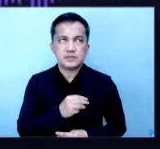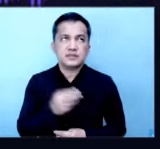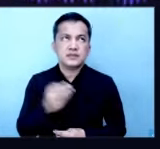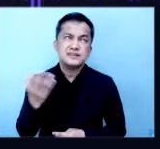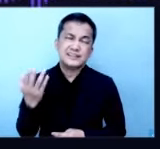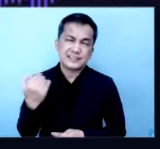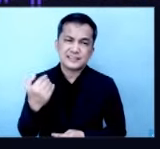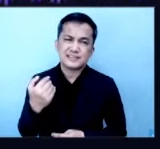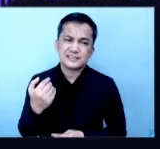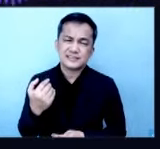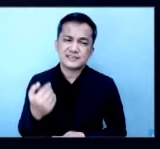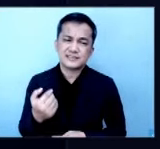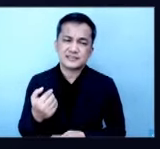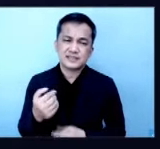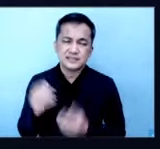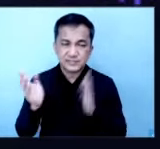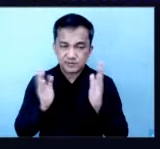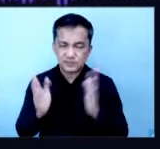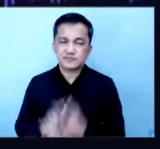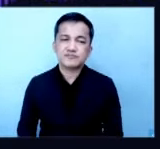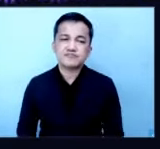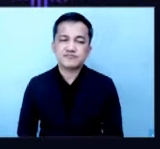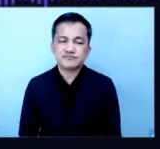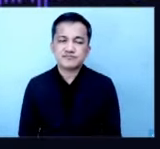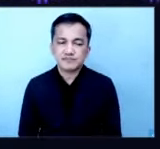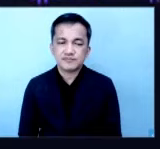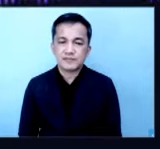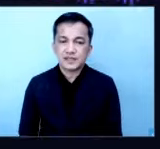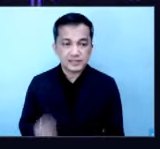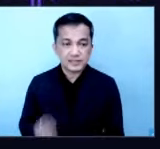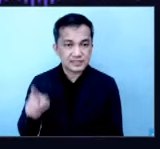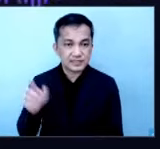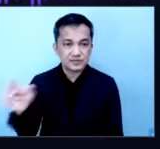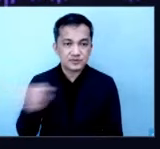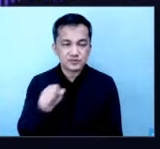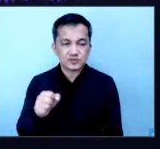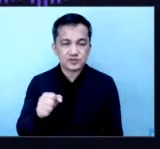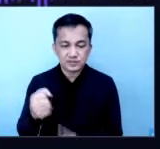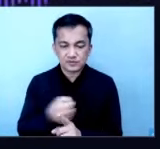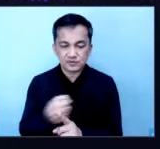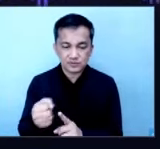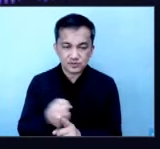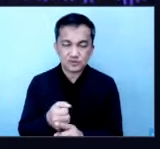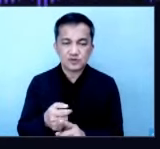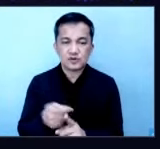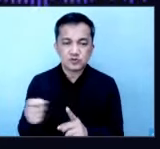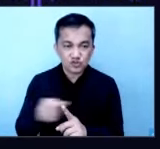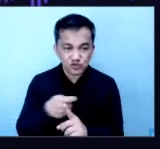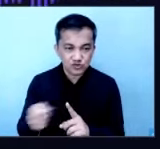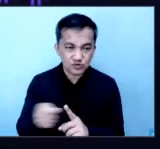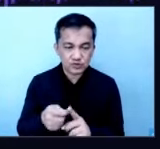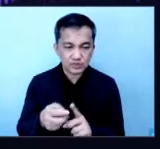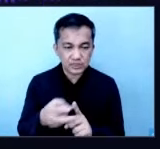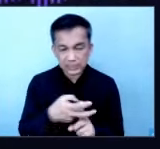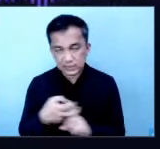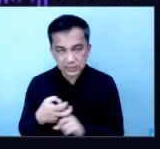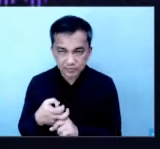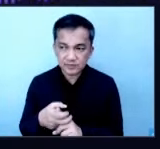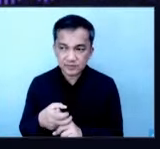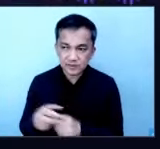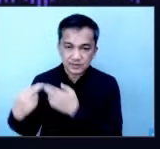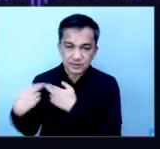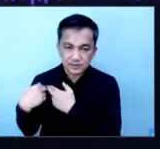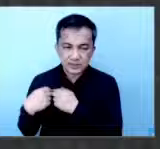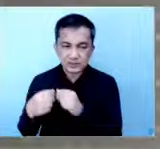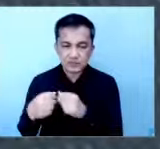nasa serbisyo. Yun ang pinukuha nila mga taga-torture minsan o kaya yung taga-kidnap o kaya yung taga-gawa ng mga krimen